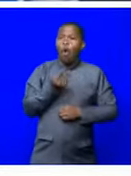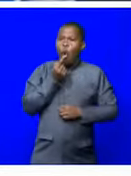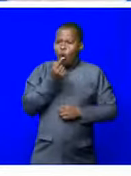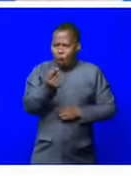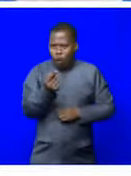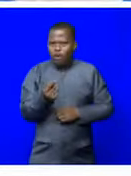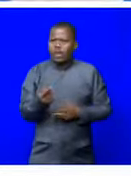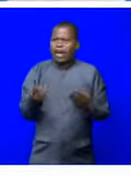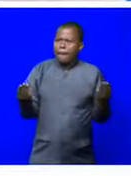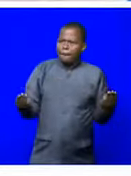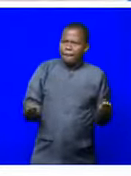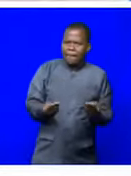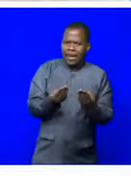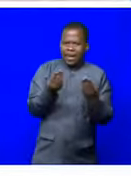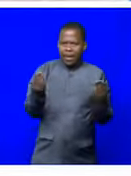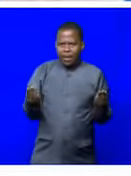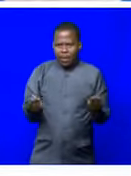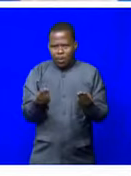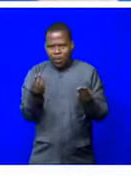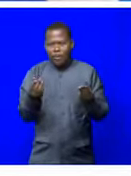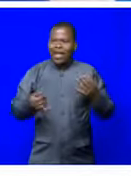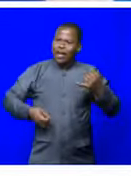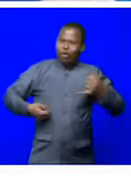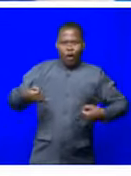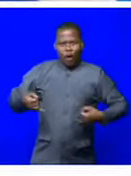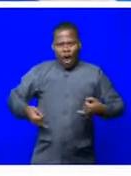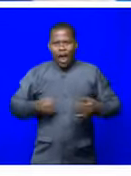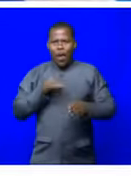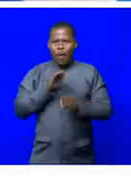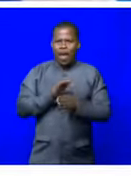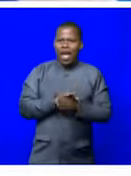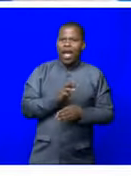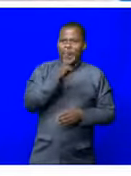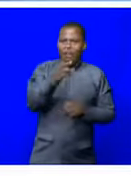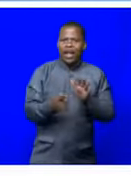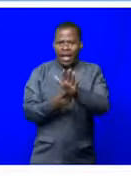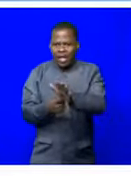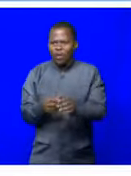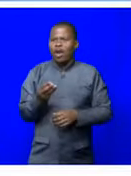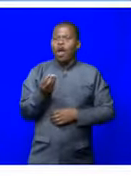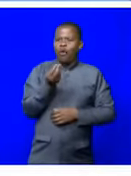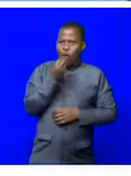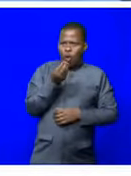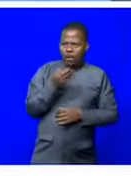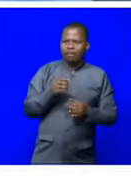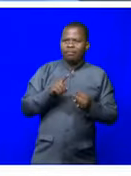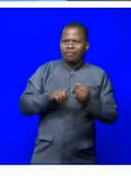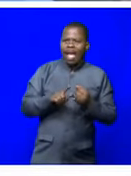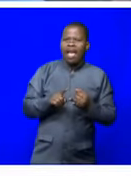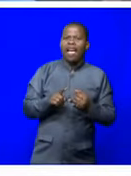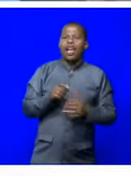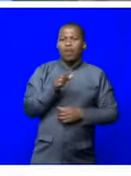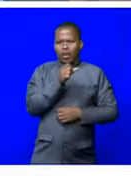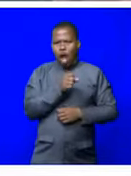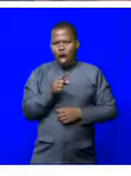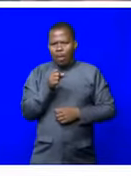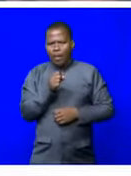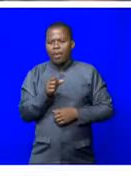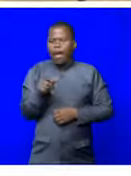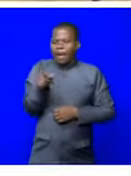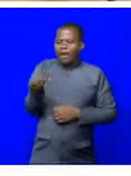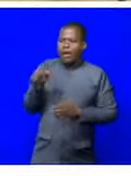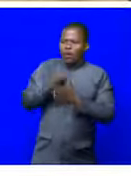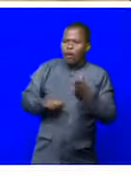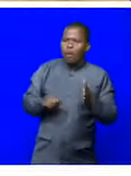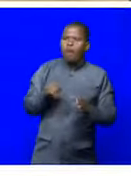sive sitawuthola lithuba lekuthi jabulisa kusukela ekudleni yokubona abahlabeleli lababuya even labomakhelwane